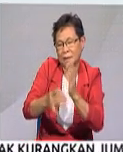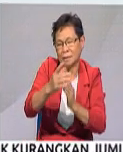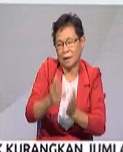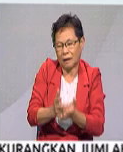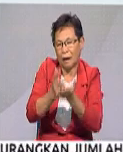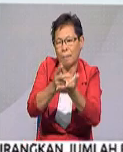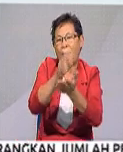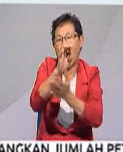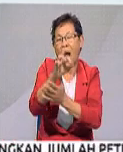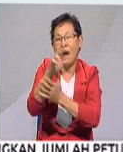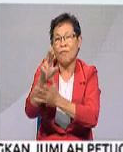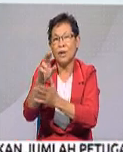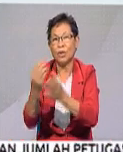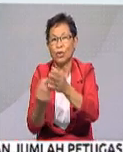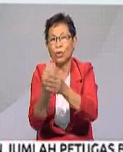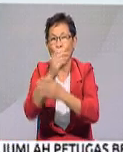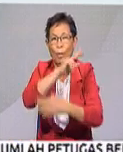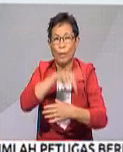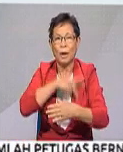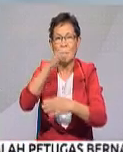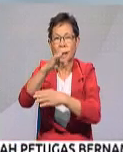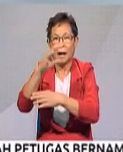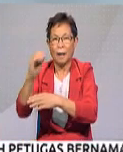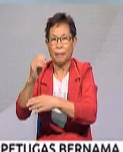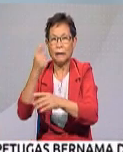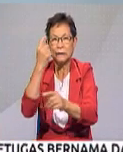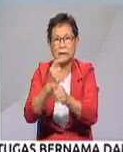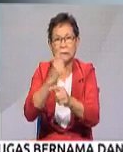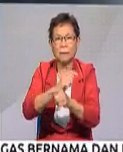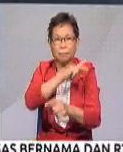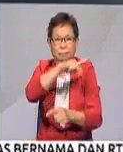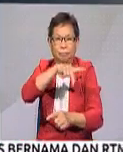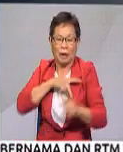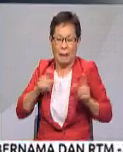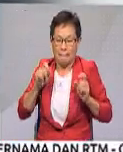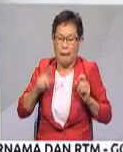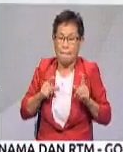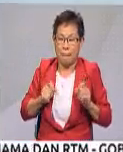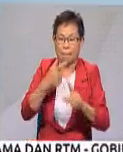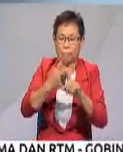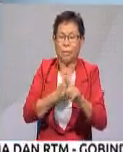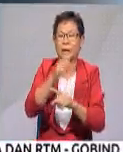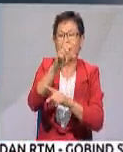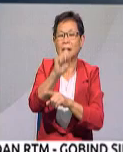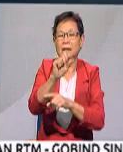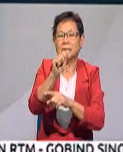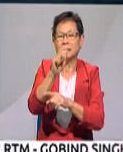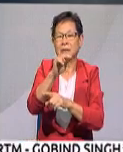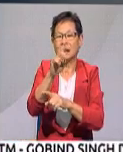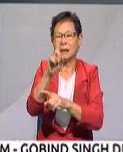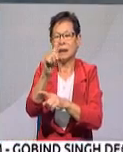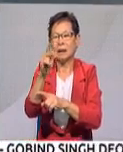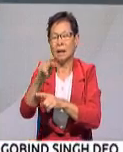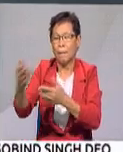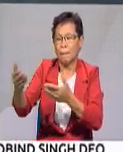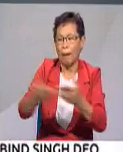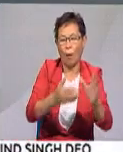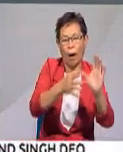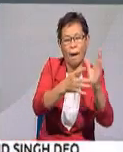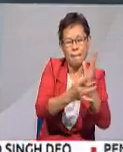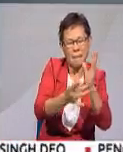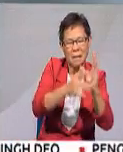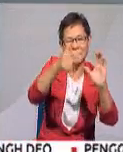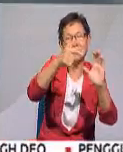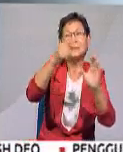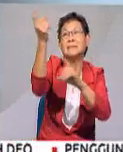kapal Evergrowth milik syarikat pengangkutan Kekal Sendirian Berhad dari Sandakan yang membawa minyak sawit mentah.